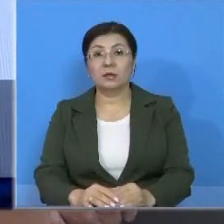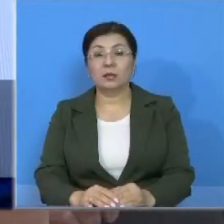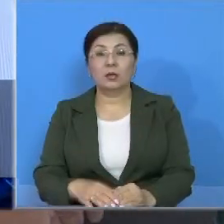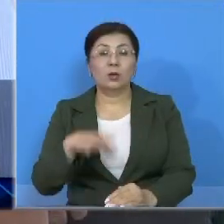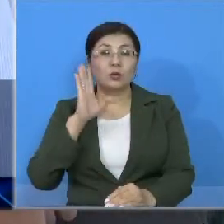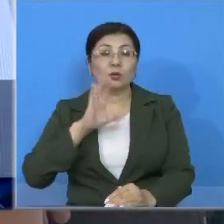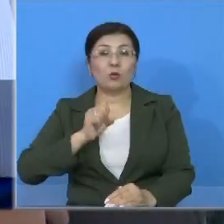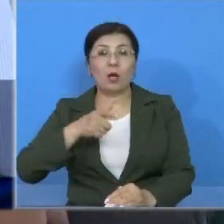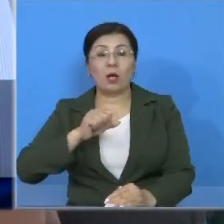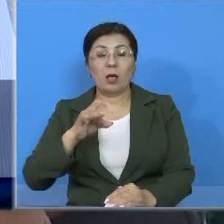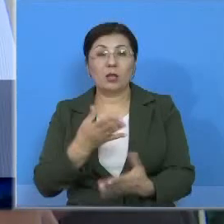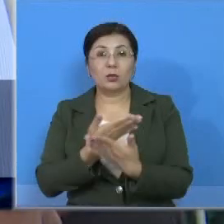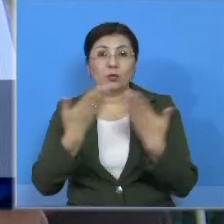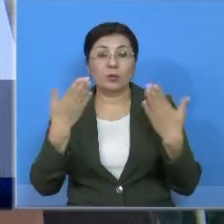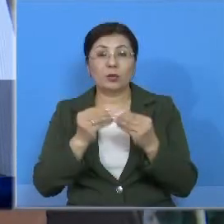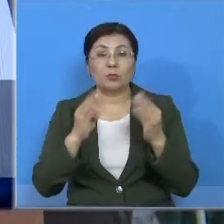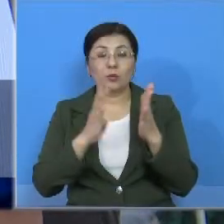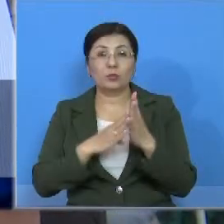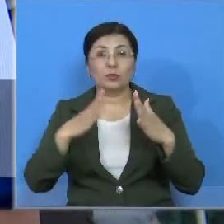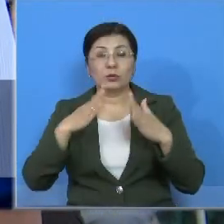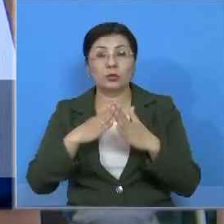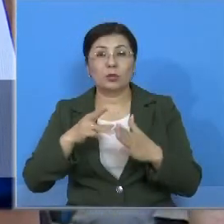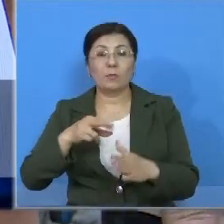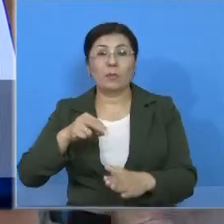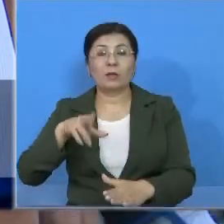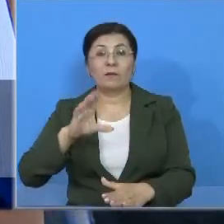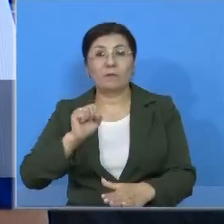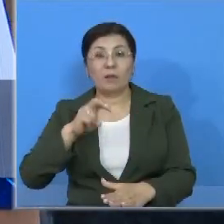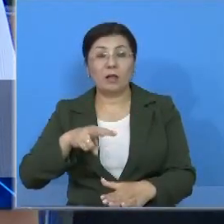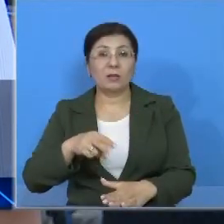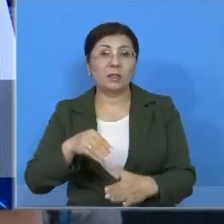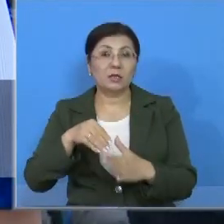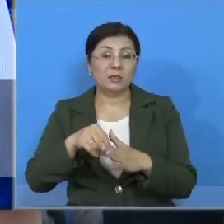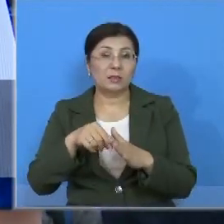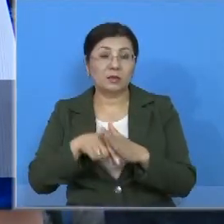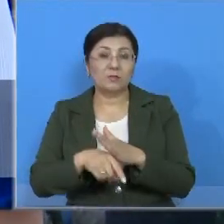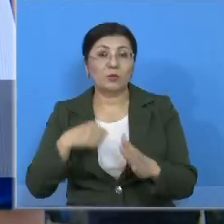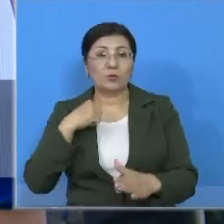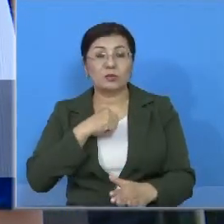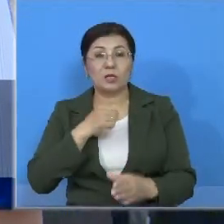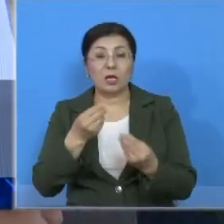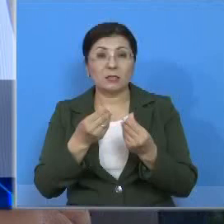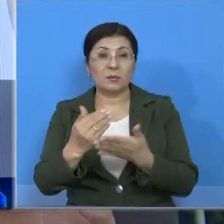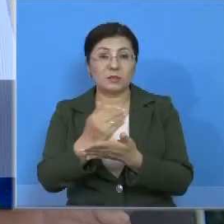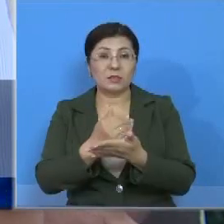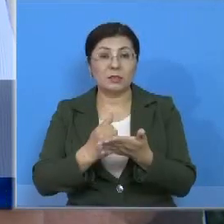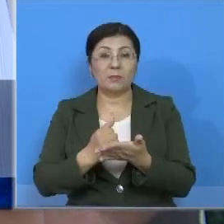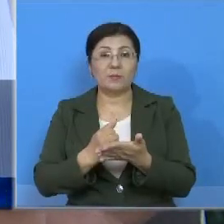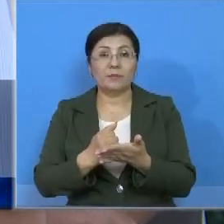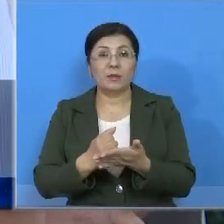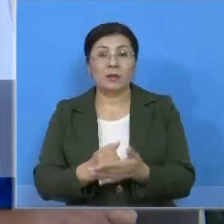суағар жоқ болғандықтан 19-шы үйдің подвалына кетіп жатыр. Біздер өз қаражатымызбен подвалды